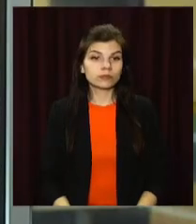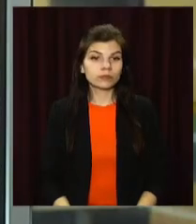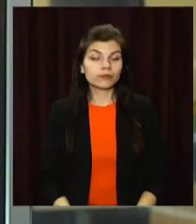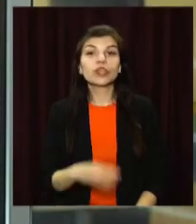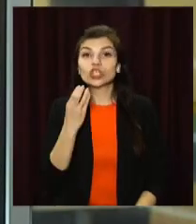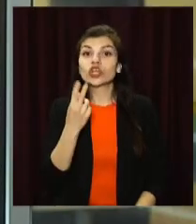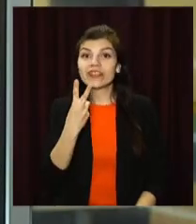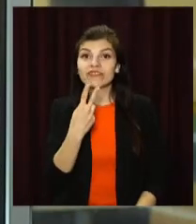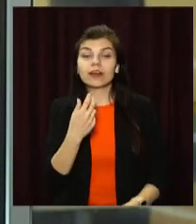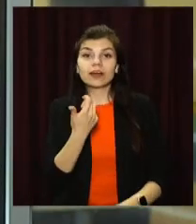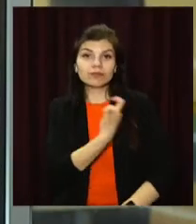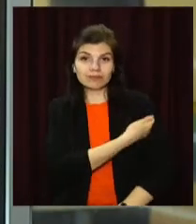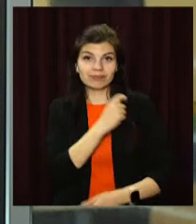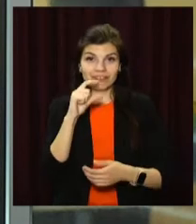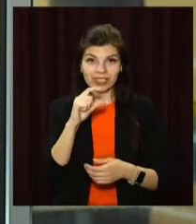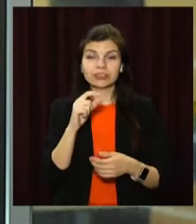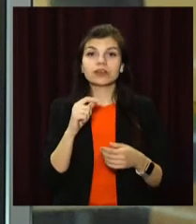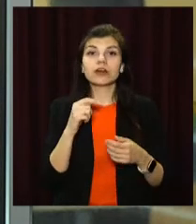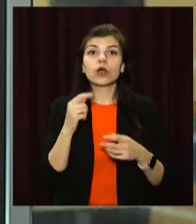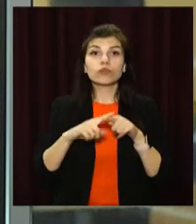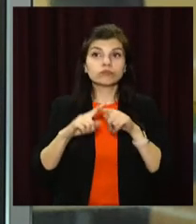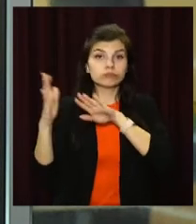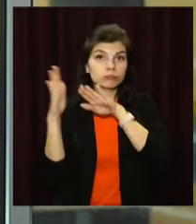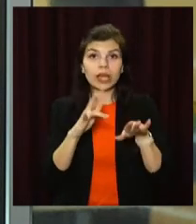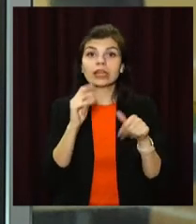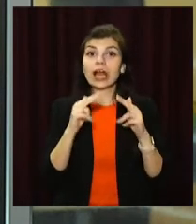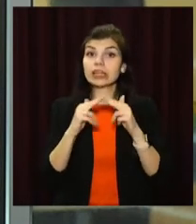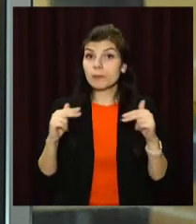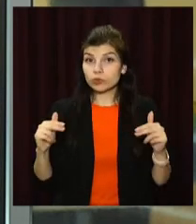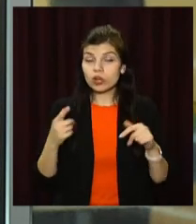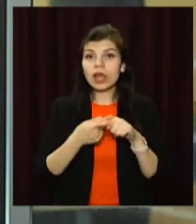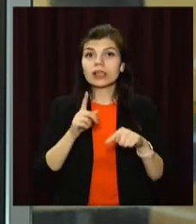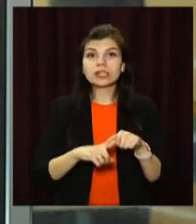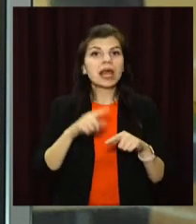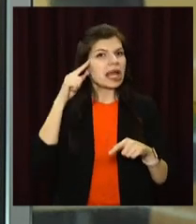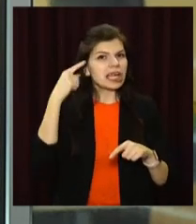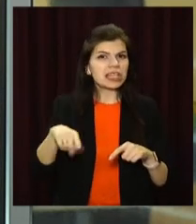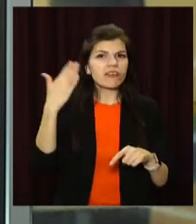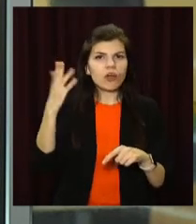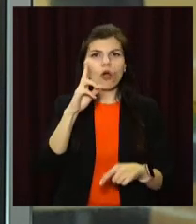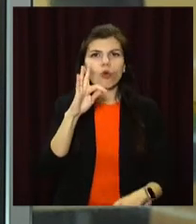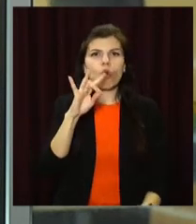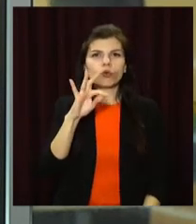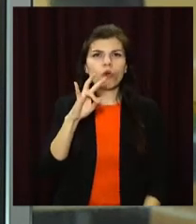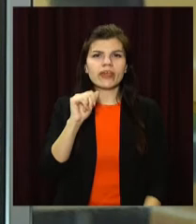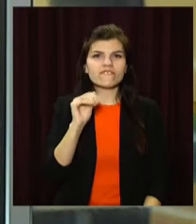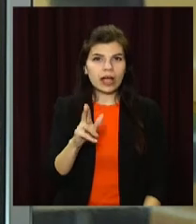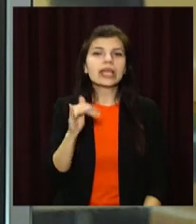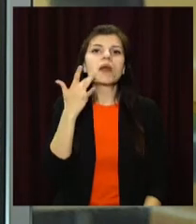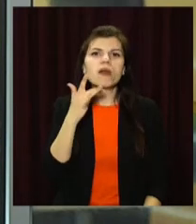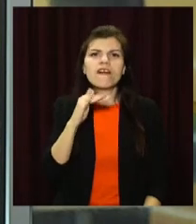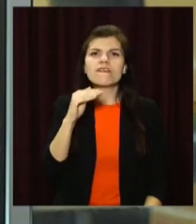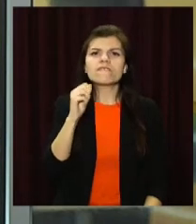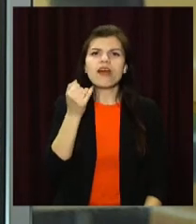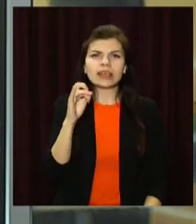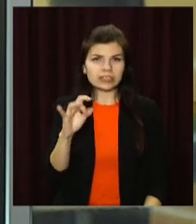Ще 2 вакцини від COVID-19 незабаром прибудуть на Дніпропетровщину. Це китайський препарат CoronaVac та американський